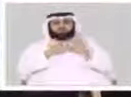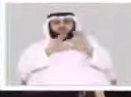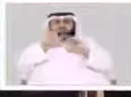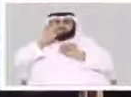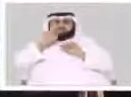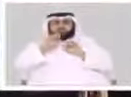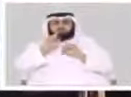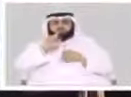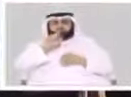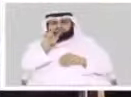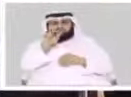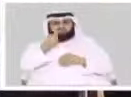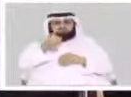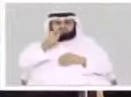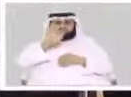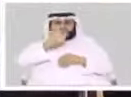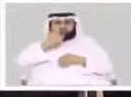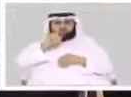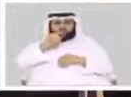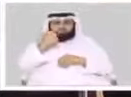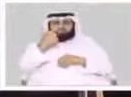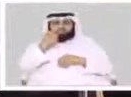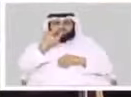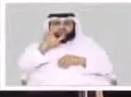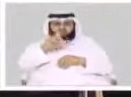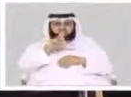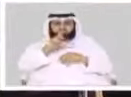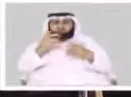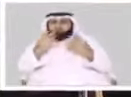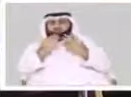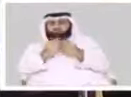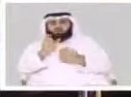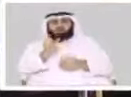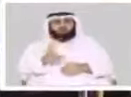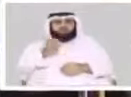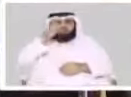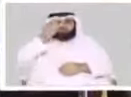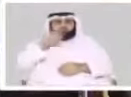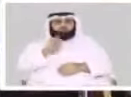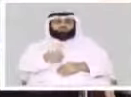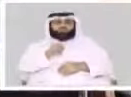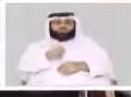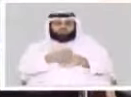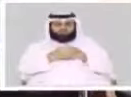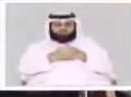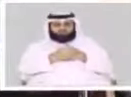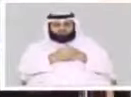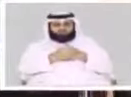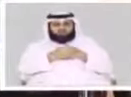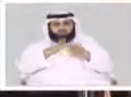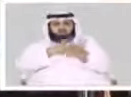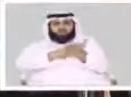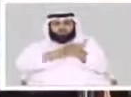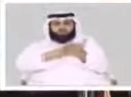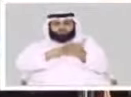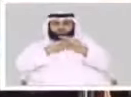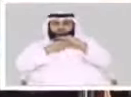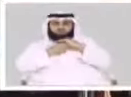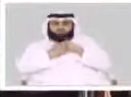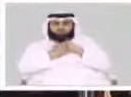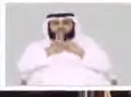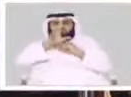قصة بني إسرائيل مع موسى عليه السلام حينما أمرهم أن يدخلوا الأرض المقدسة.